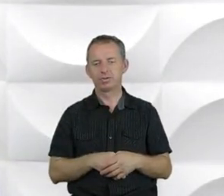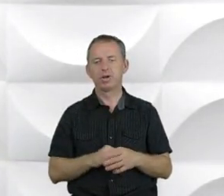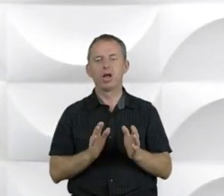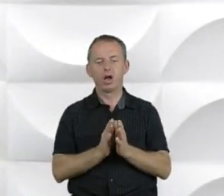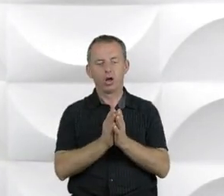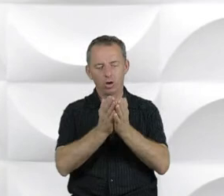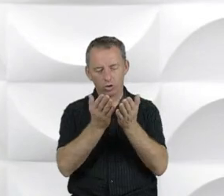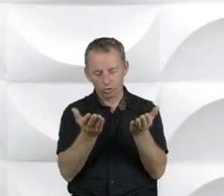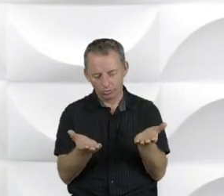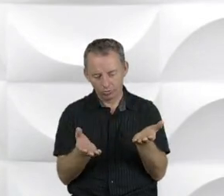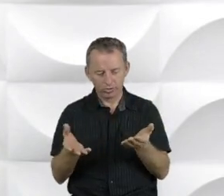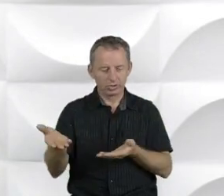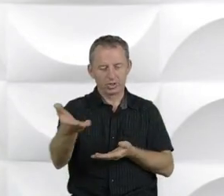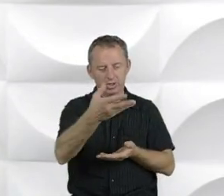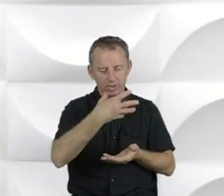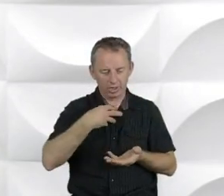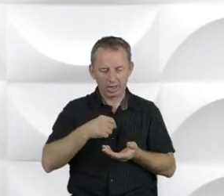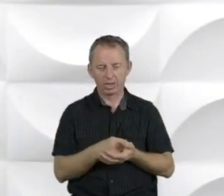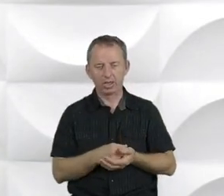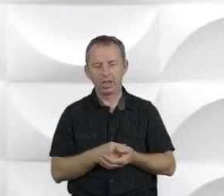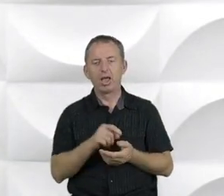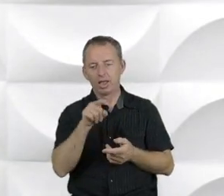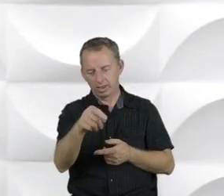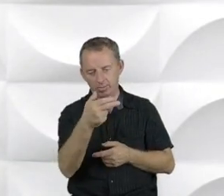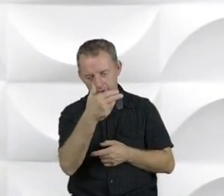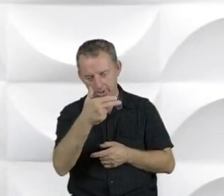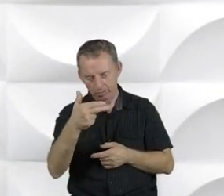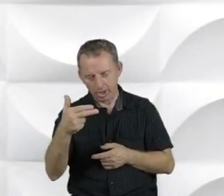Otwórzcie ze mną w tym temacie